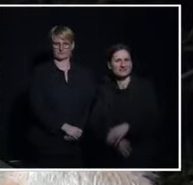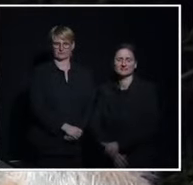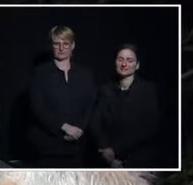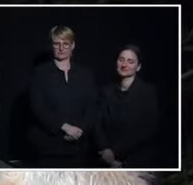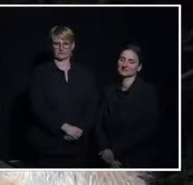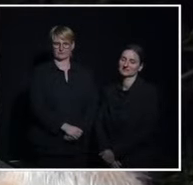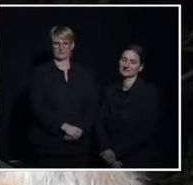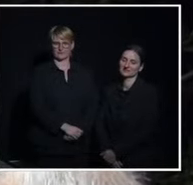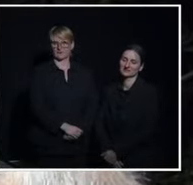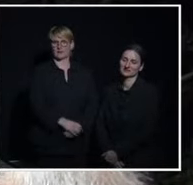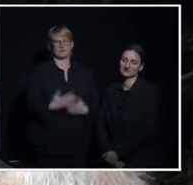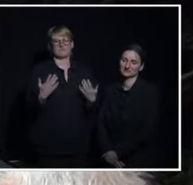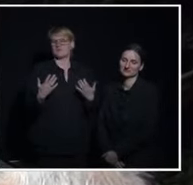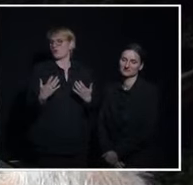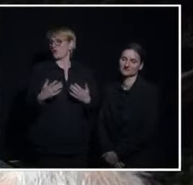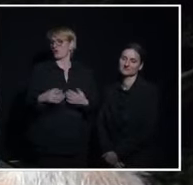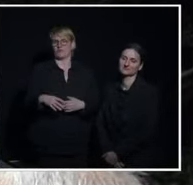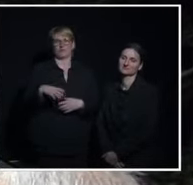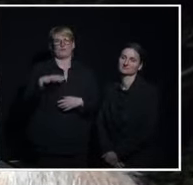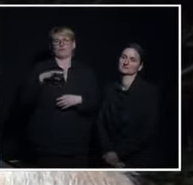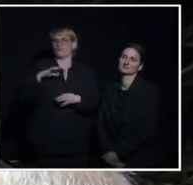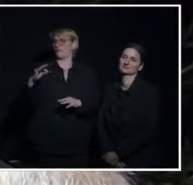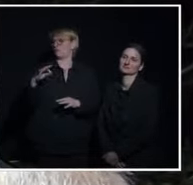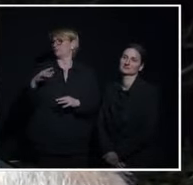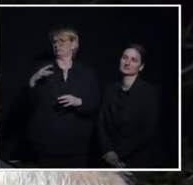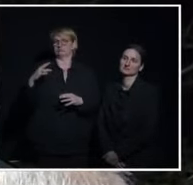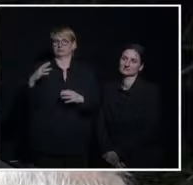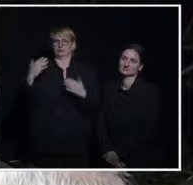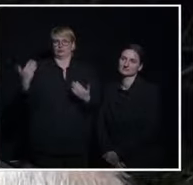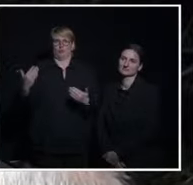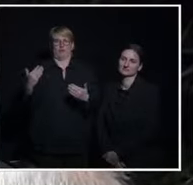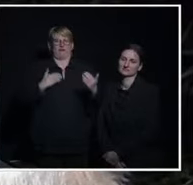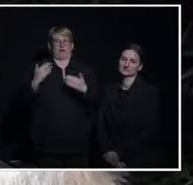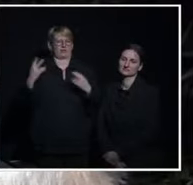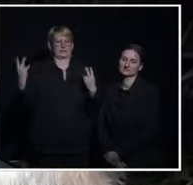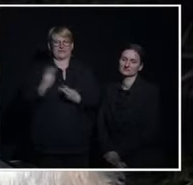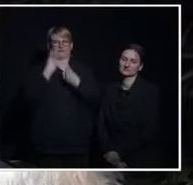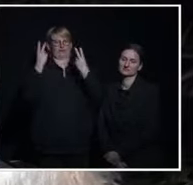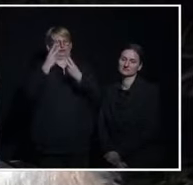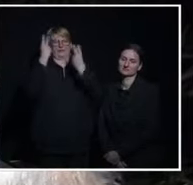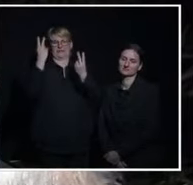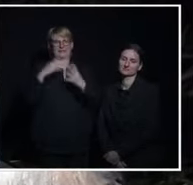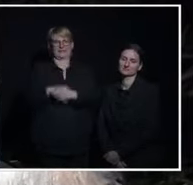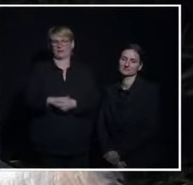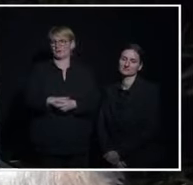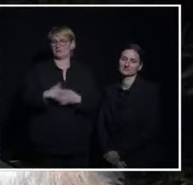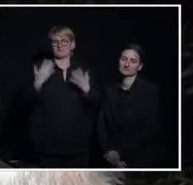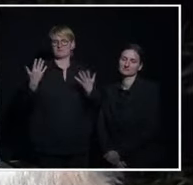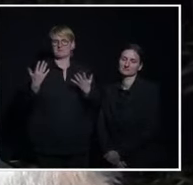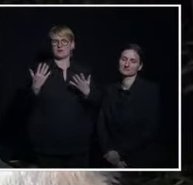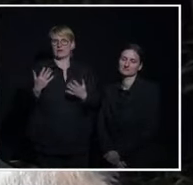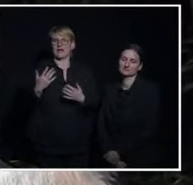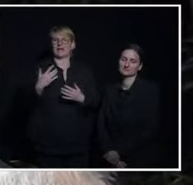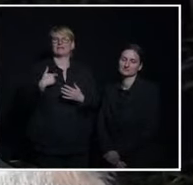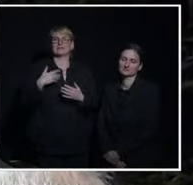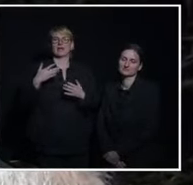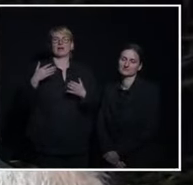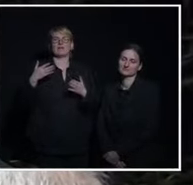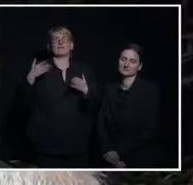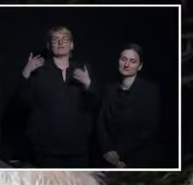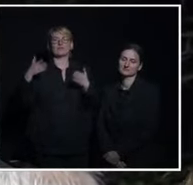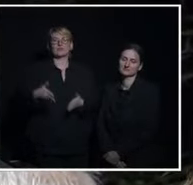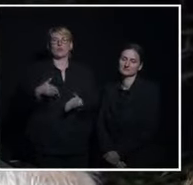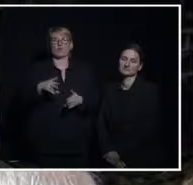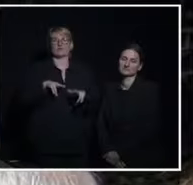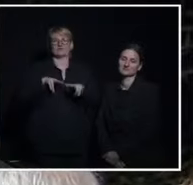Ja, das war für ihn selbstverständlich, weil die Juden, er ist ja immer mit diesen täglich, als Friedhofsverwalter war